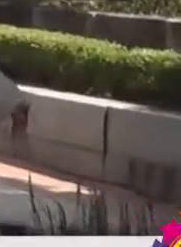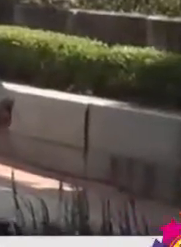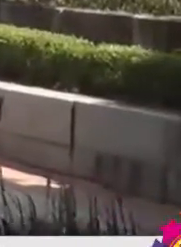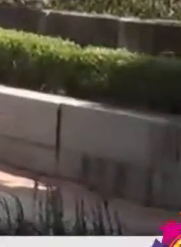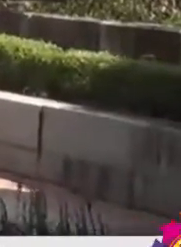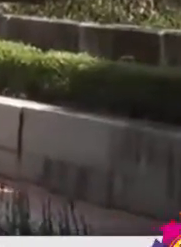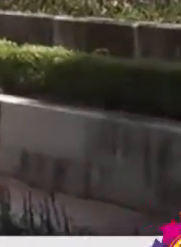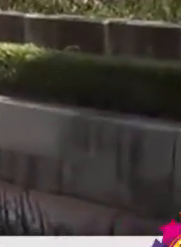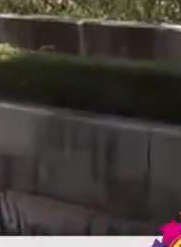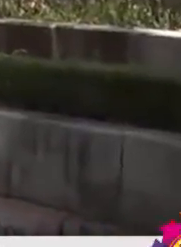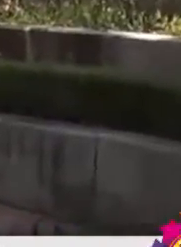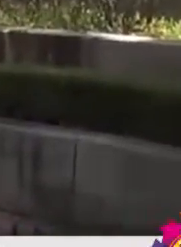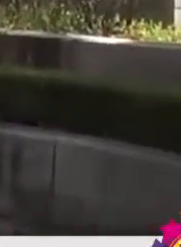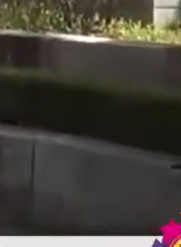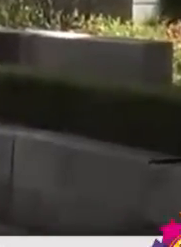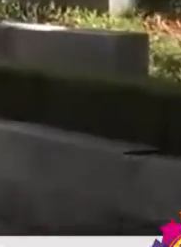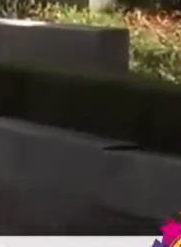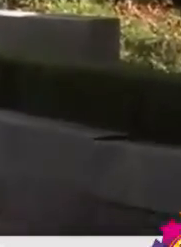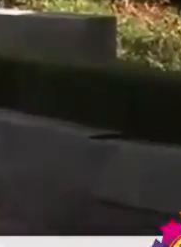천양아